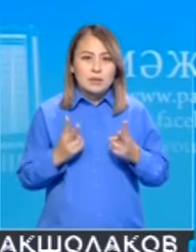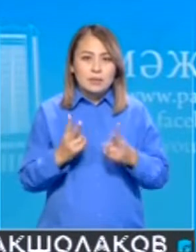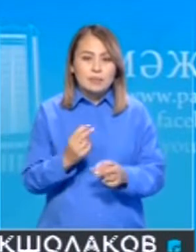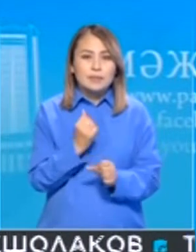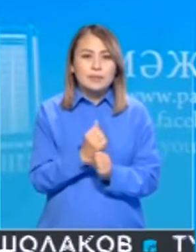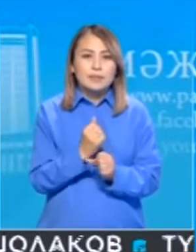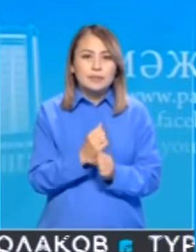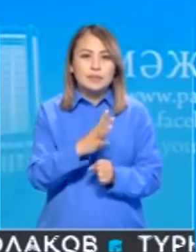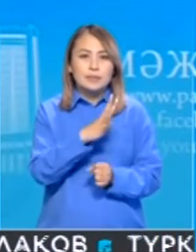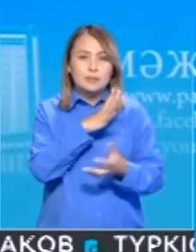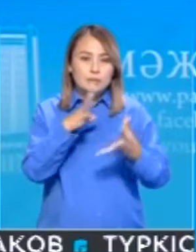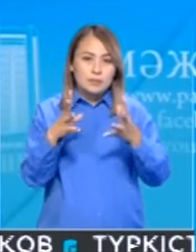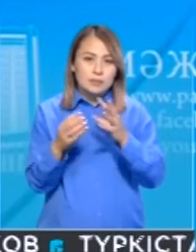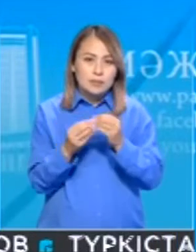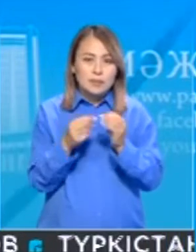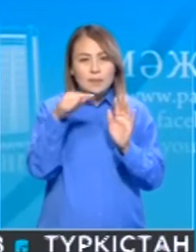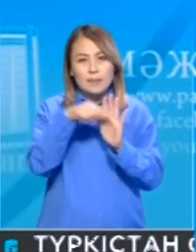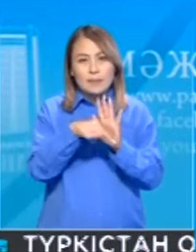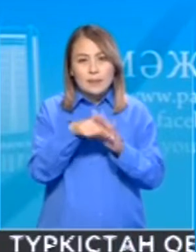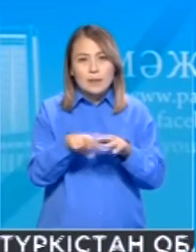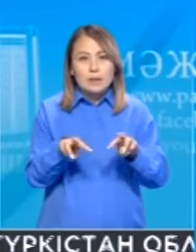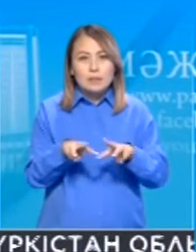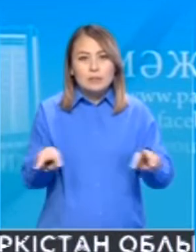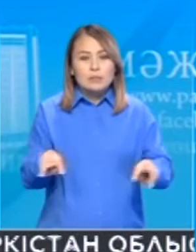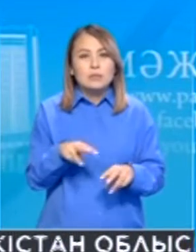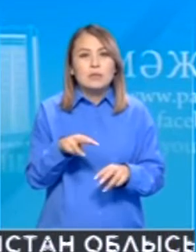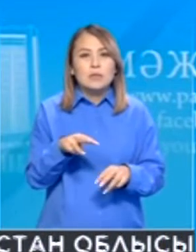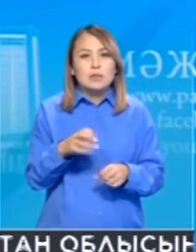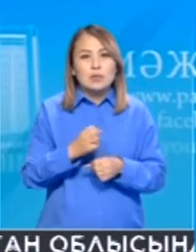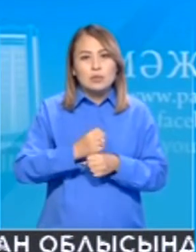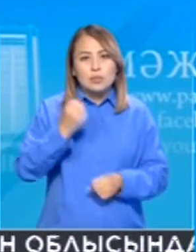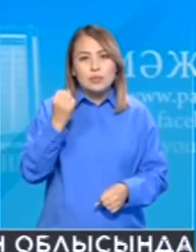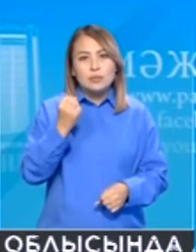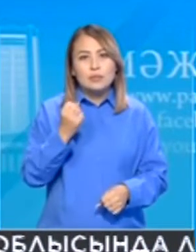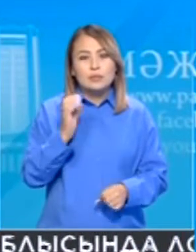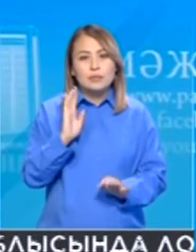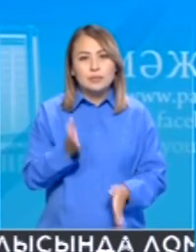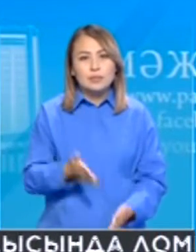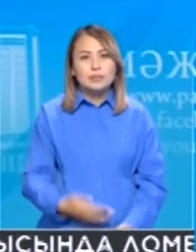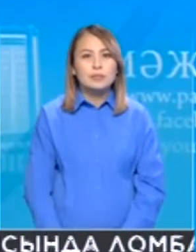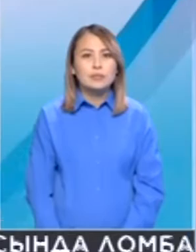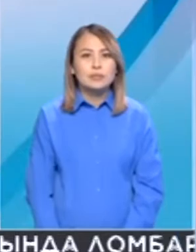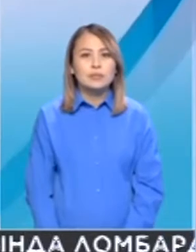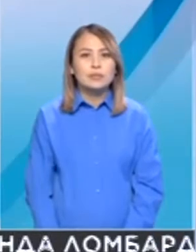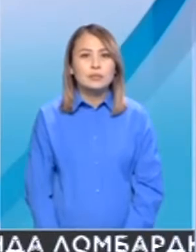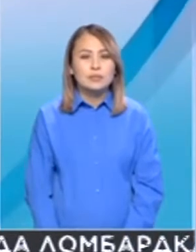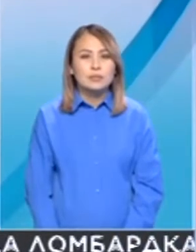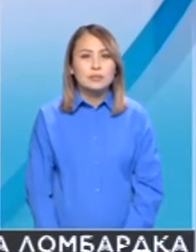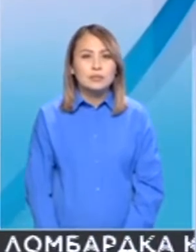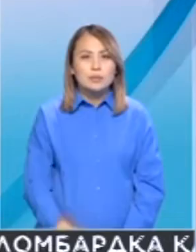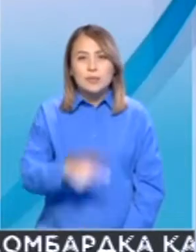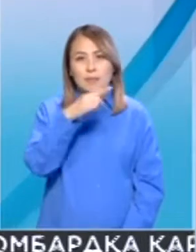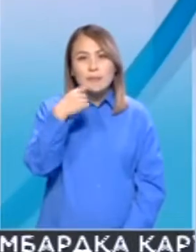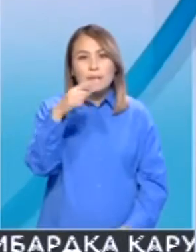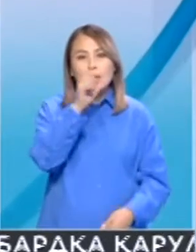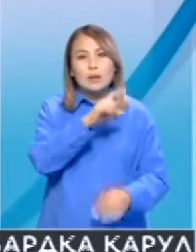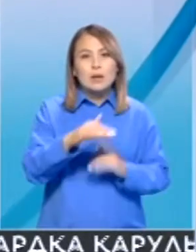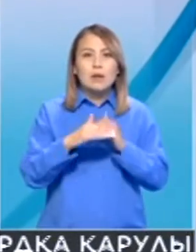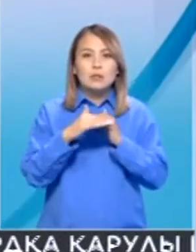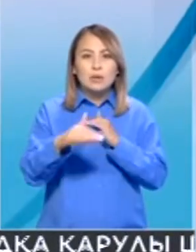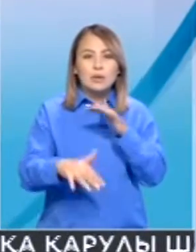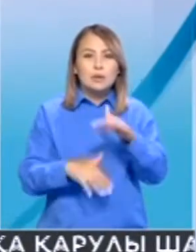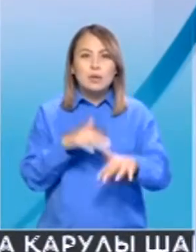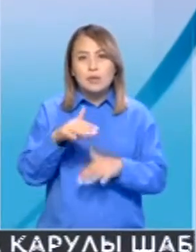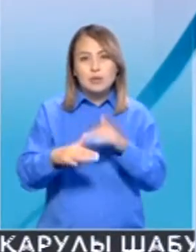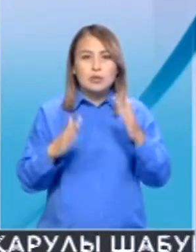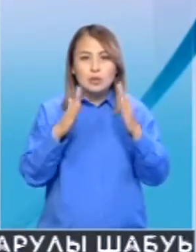айтар болсам, бұл мәселені Ішкі істер министрлігі қатаң бақылауда ұстайды деп ойлаймын. Ресей азаматтарының елімізге